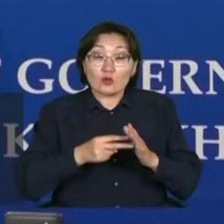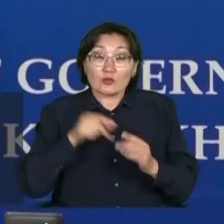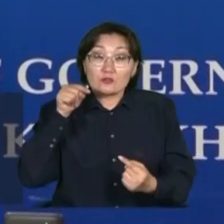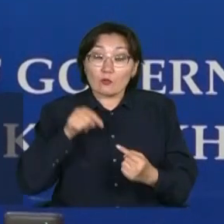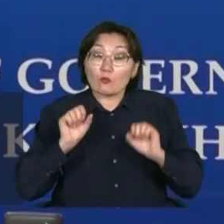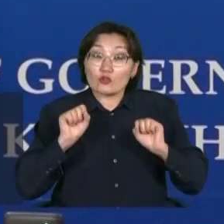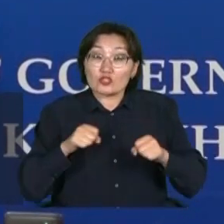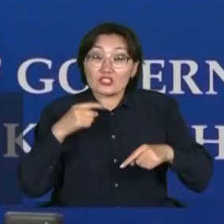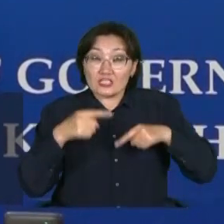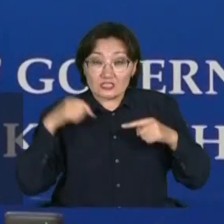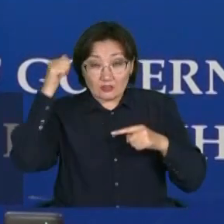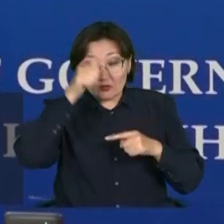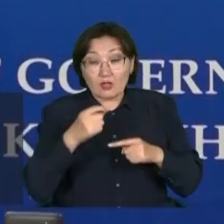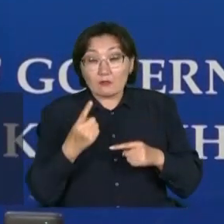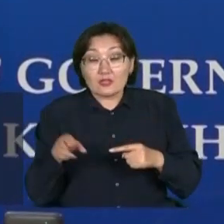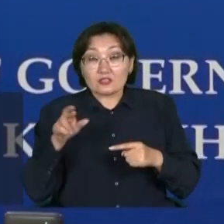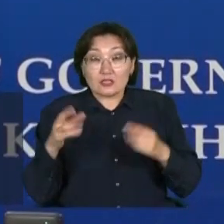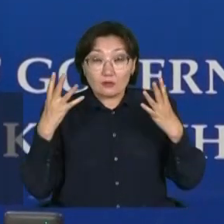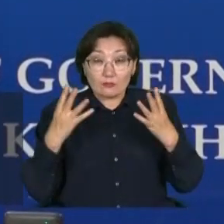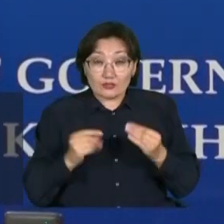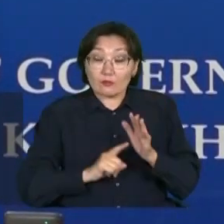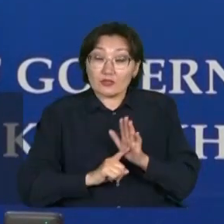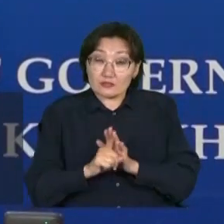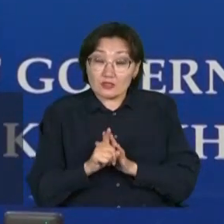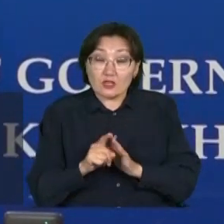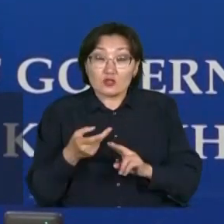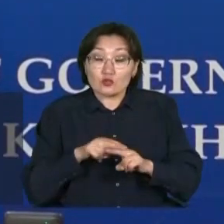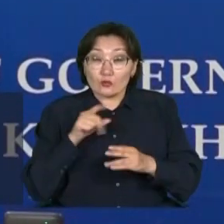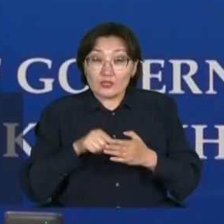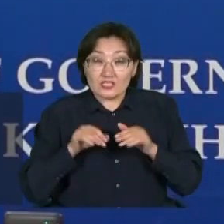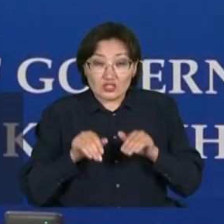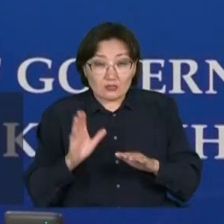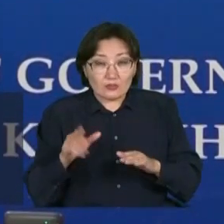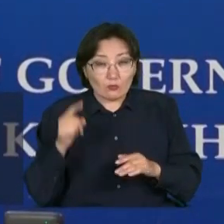мүмкін келесі жылдың 1-қаңтарынан бастап сол мәселен шешеміз деп ойлаймыз.